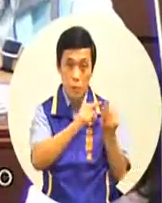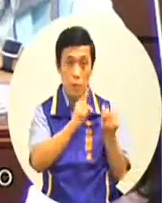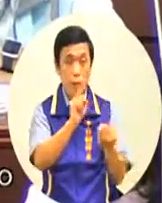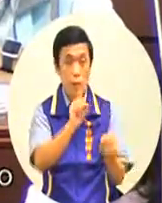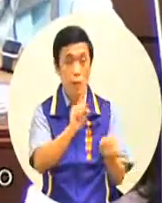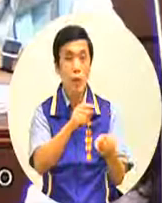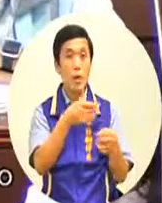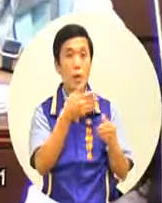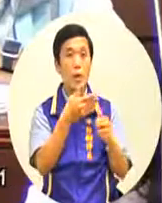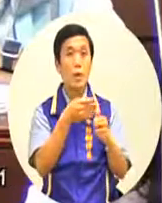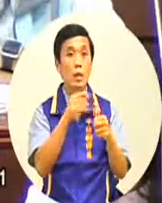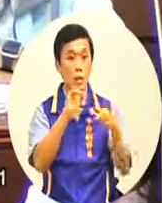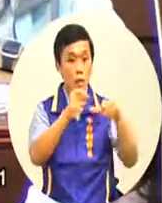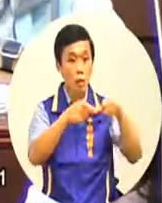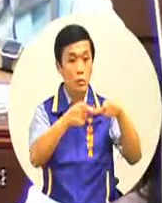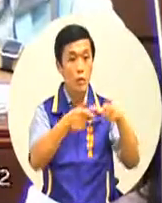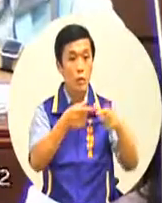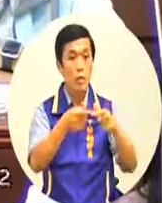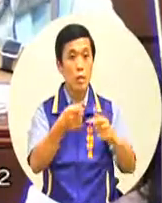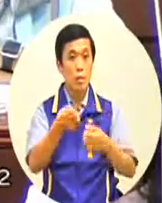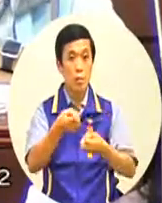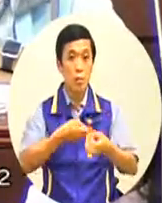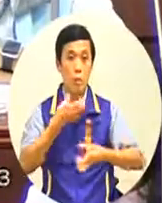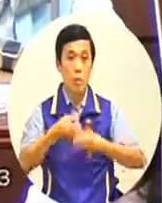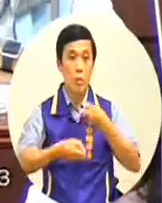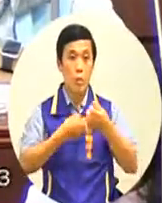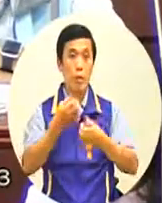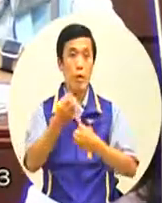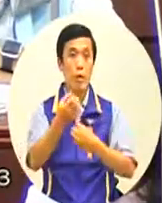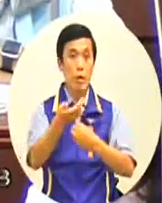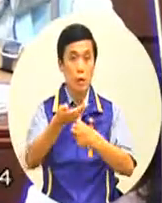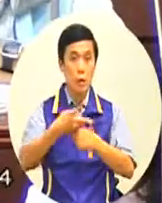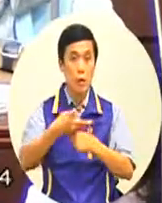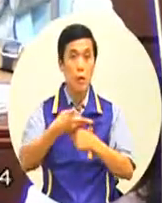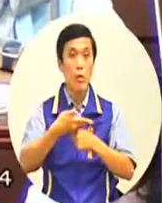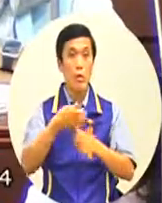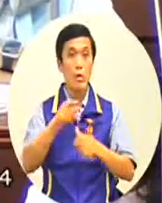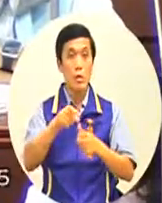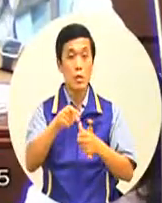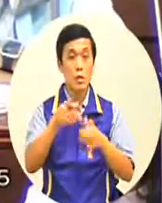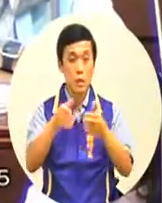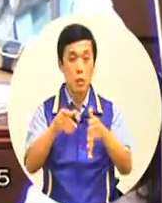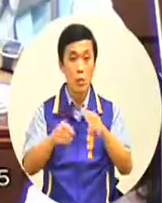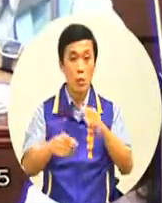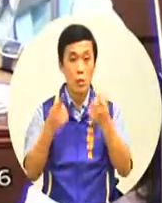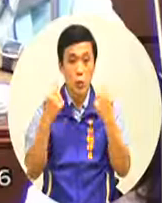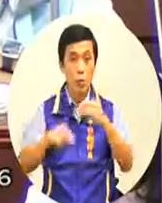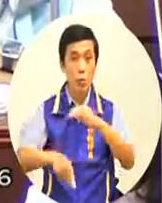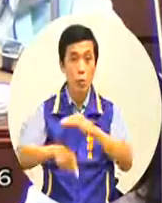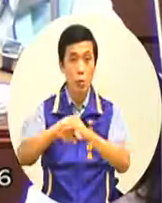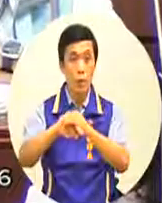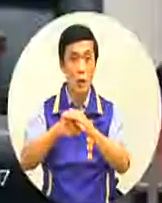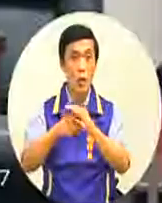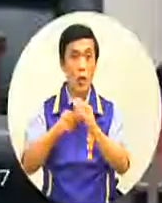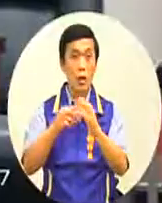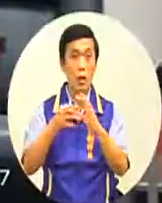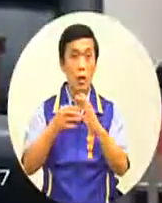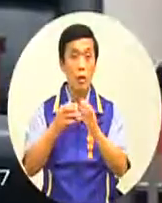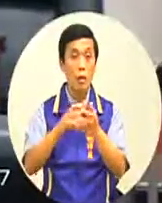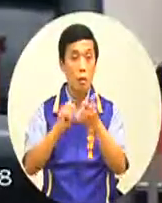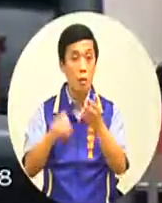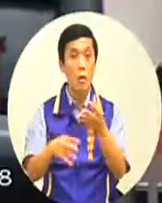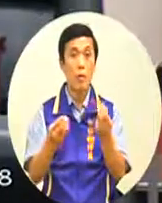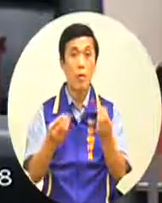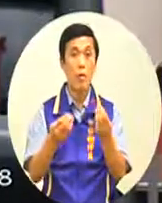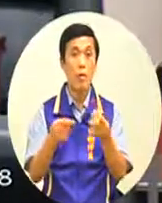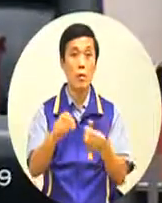所提供的意见当中，并没有阻却违法事由，所以才会依规定来处分。 这样我就说不知道，我也这个也不知